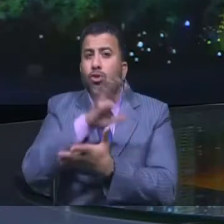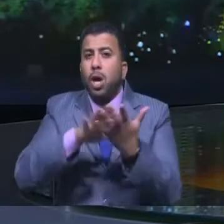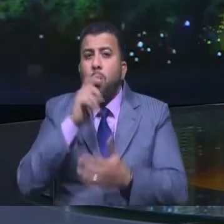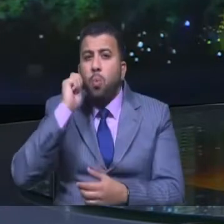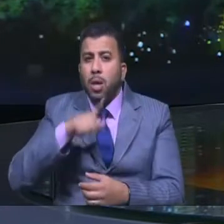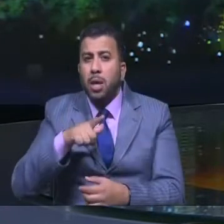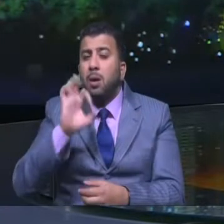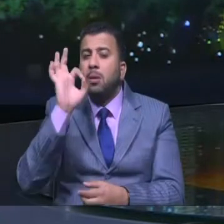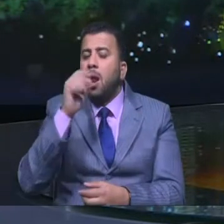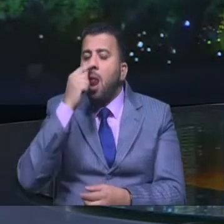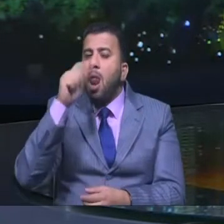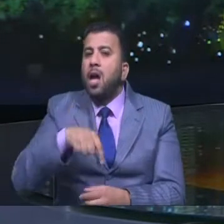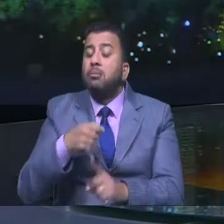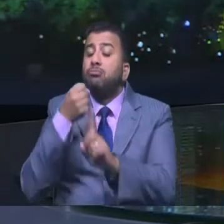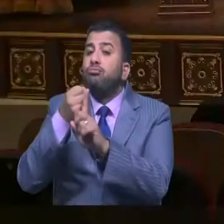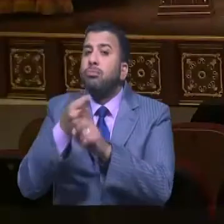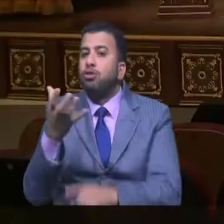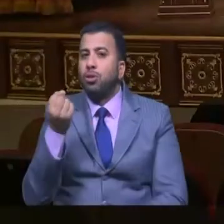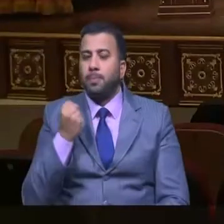بالقضايا الوطنية الملحة.